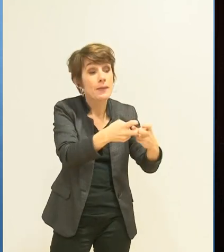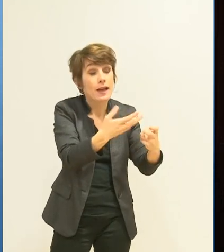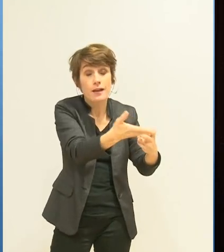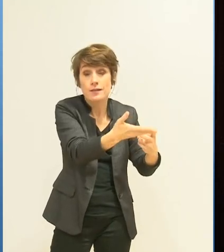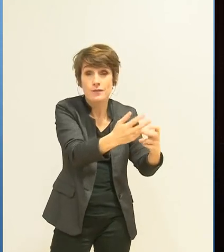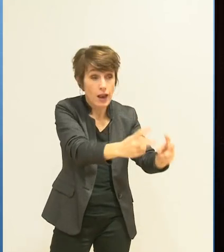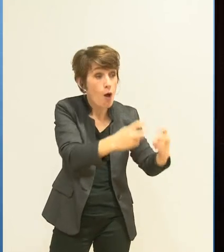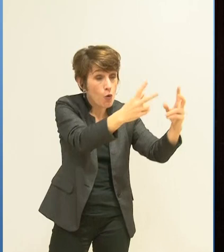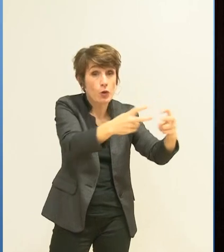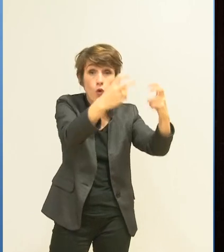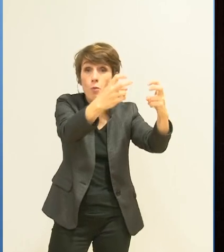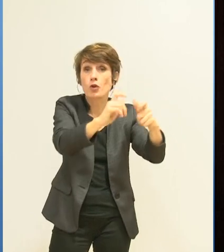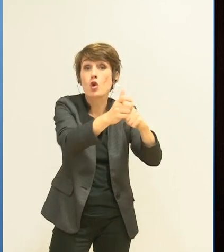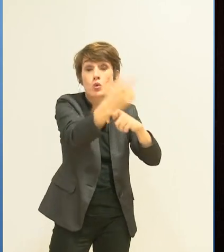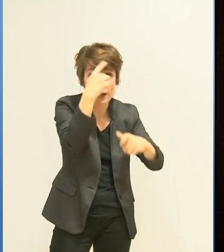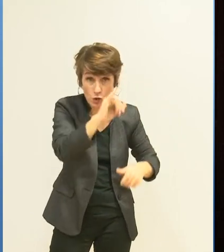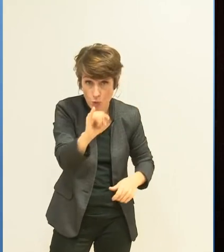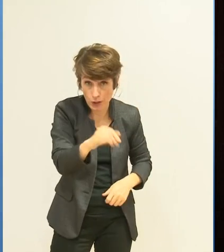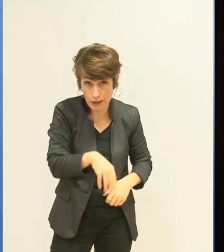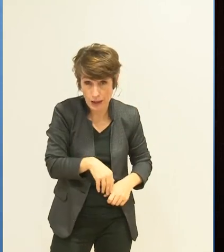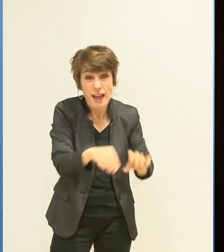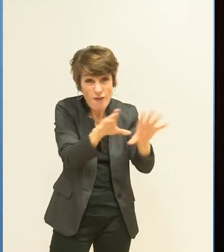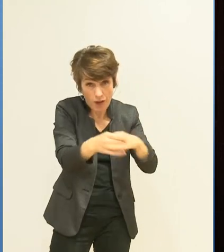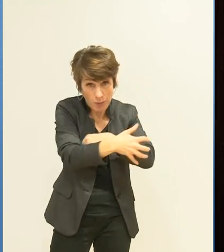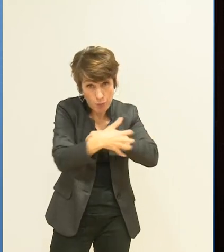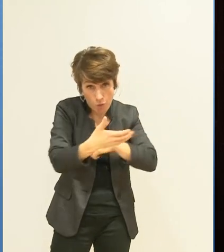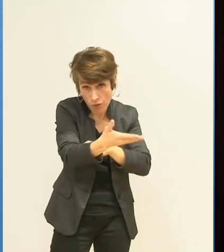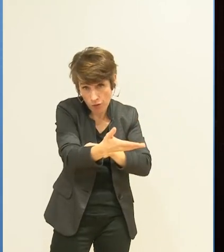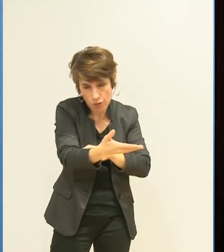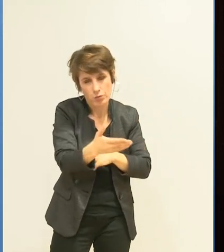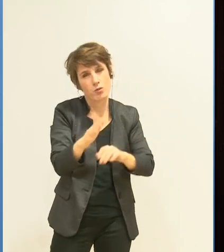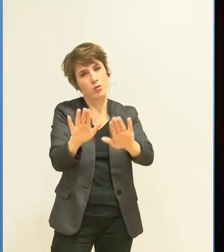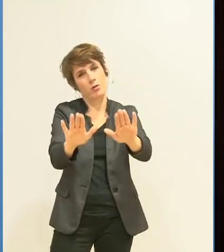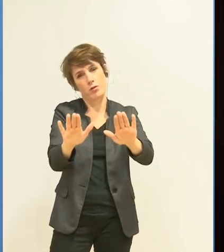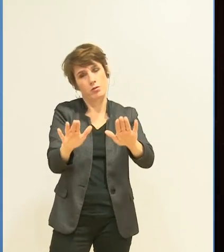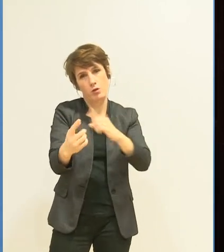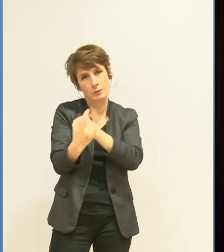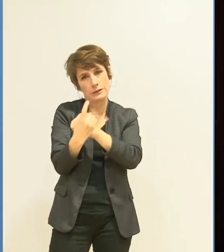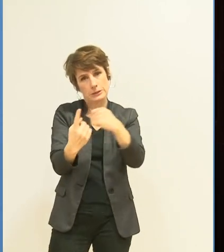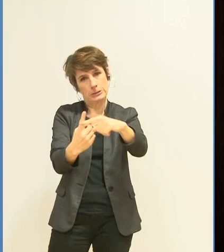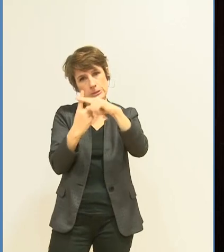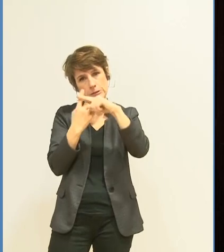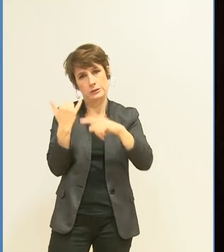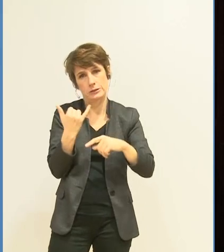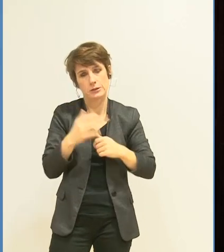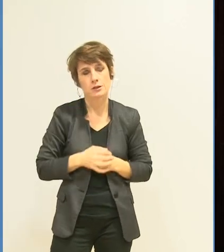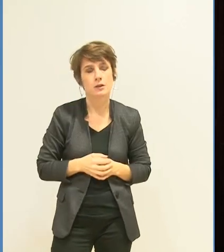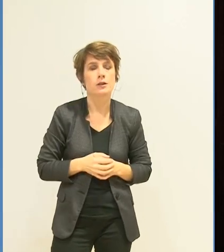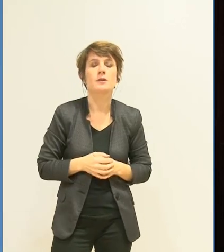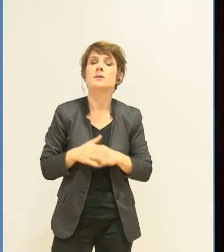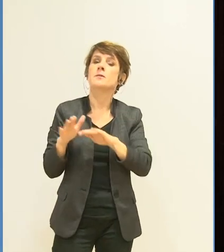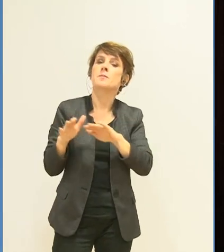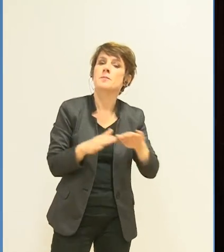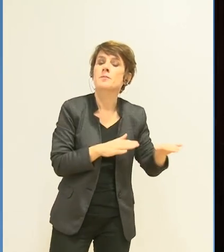forcément les familles les plus modestes donc il ya quand même deux poids deux mesures le les subventions aux associations